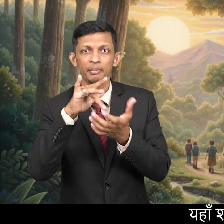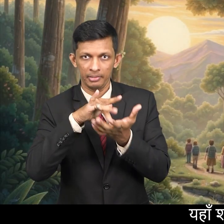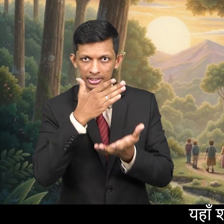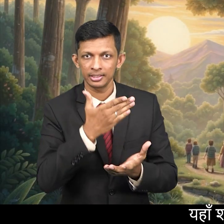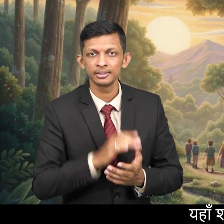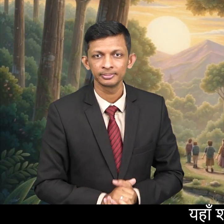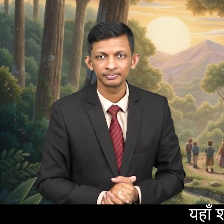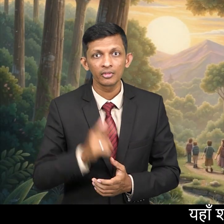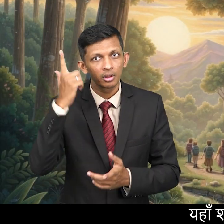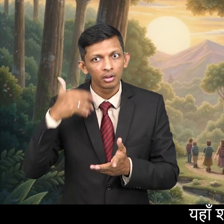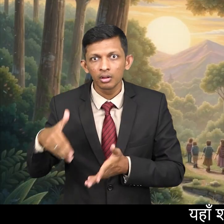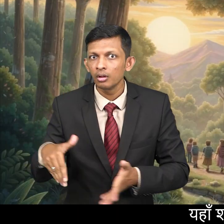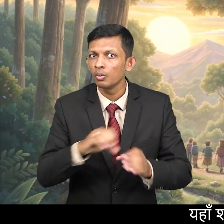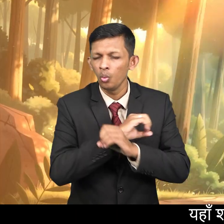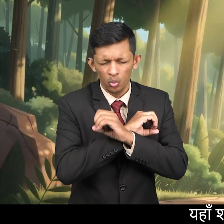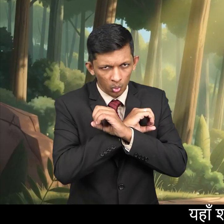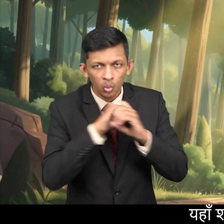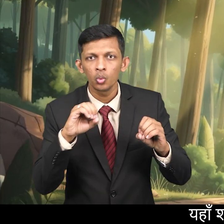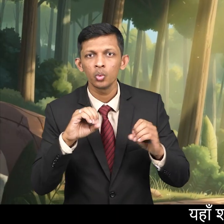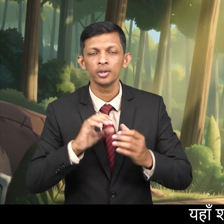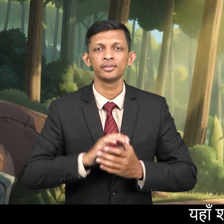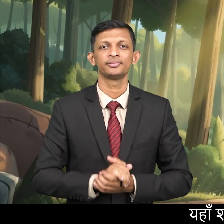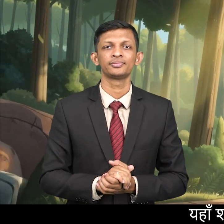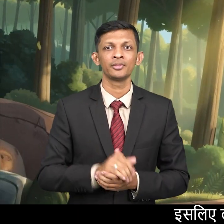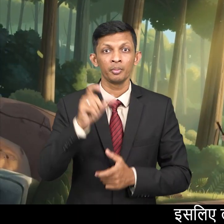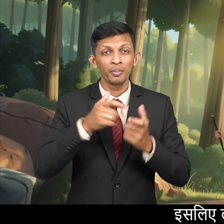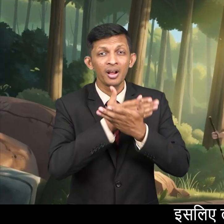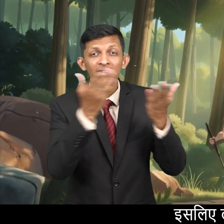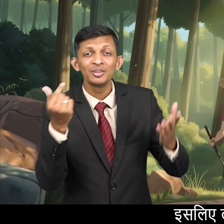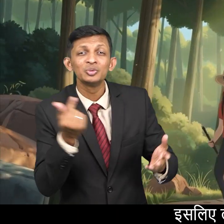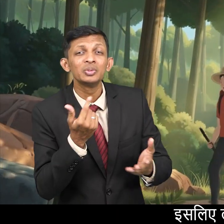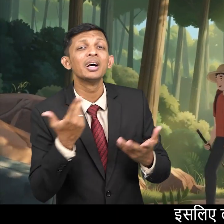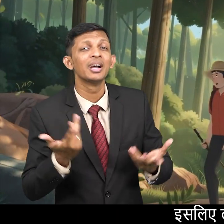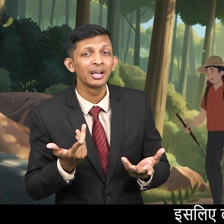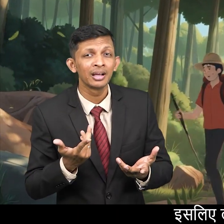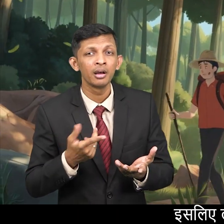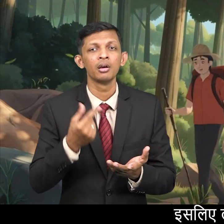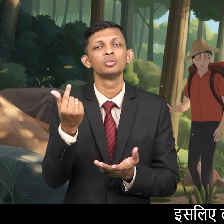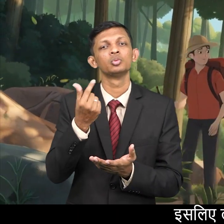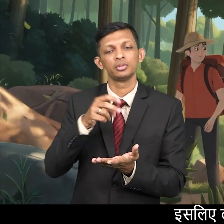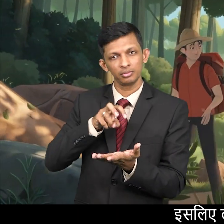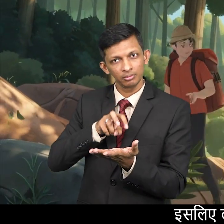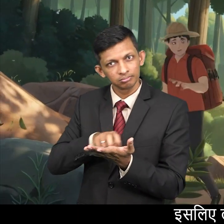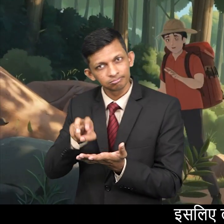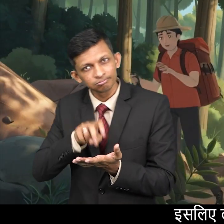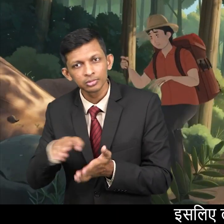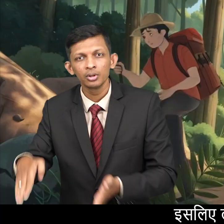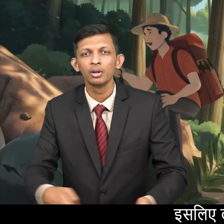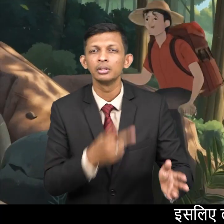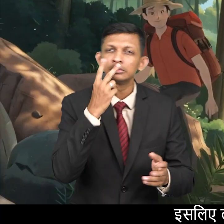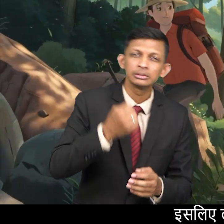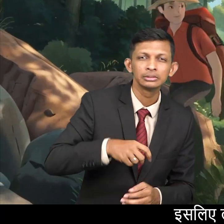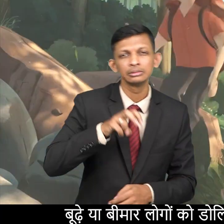यहाँ शांति है, यह कोई सड़कें नहीं है। इसलिए लोग पग डंडियों पर पैदल चलते